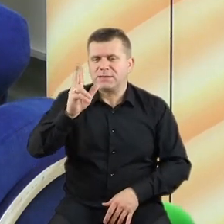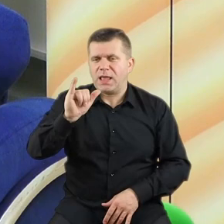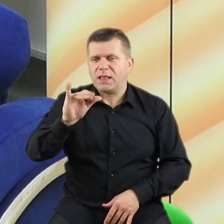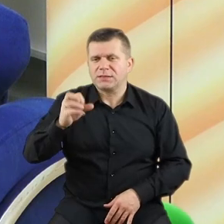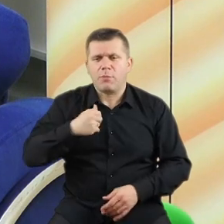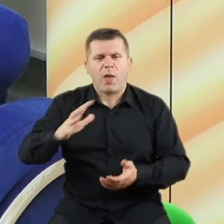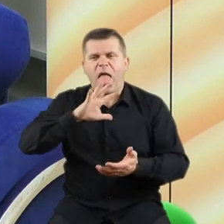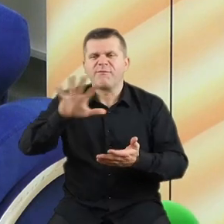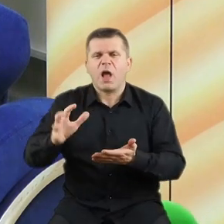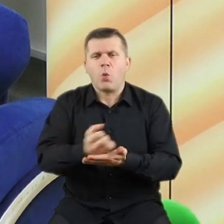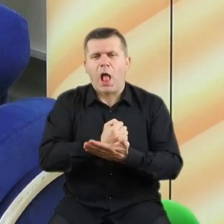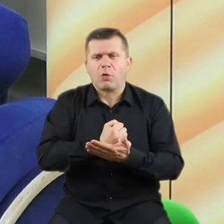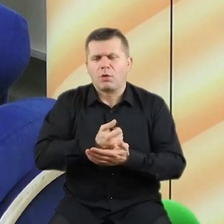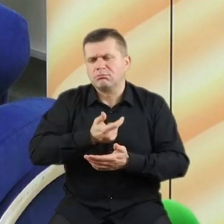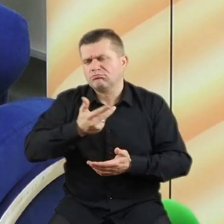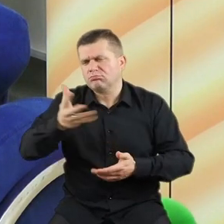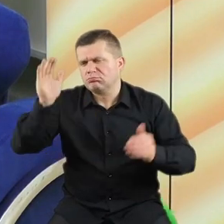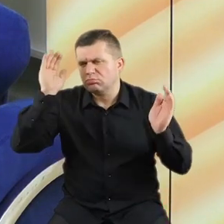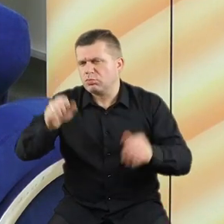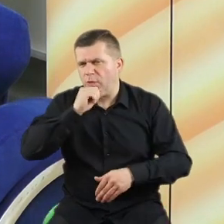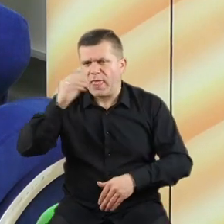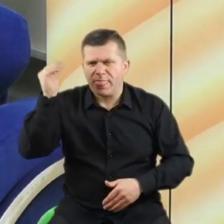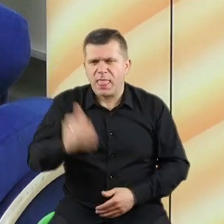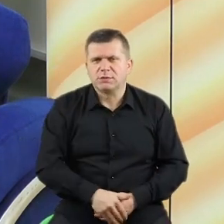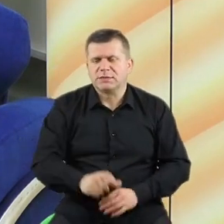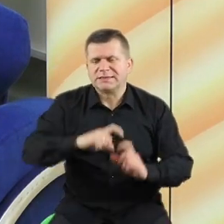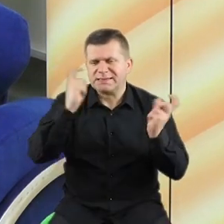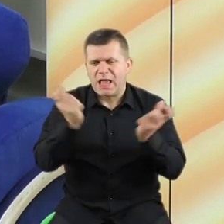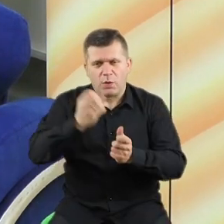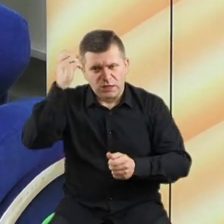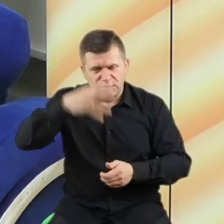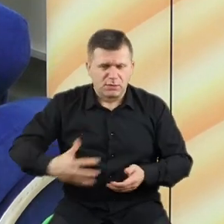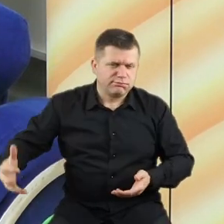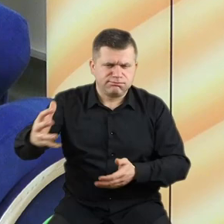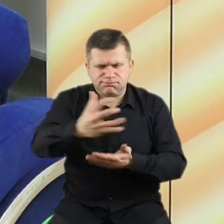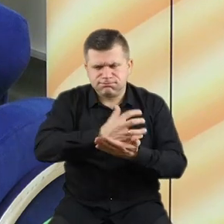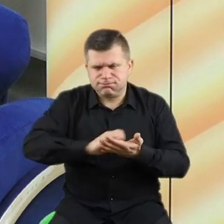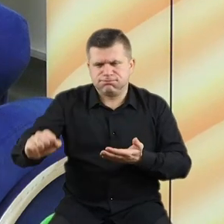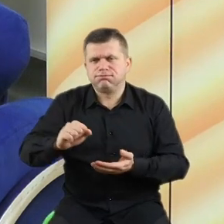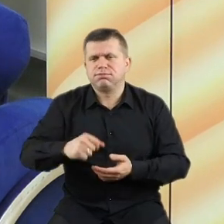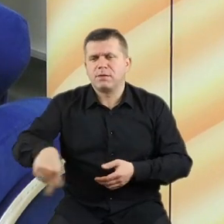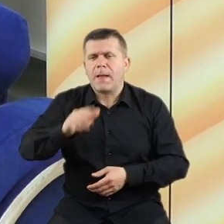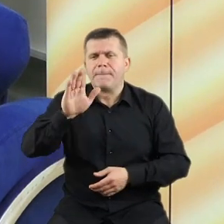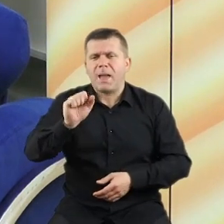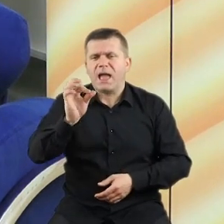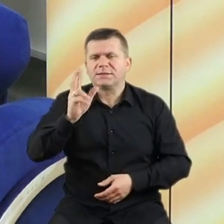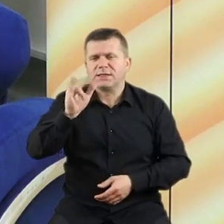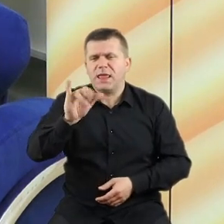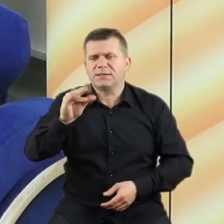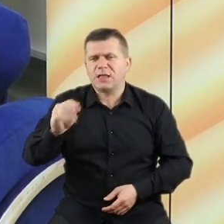zostały ewakuowane w liczbie kilkudziesięciu tysięcy z całej Hiszpanii, a głównie, znaczy baskijskich to jest